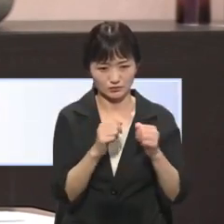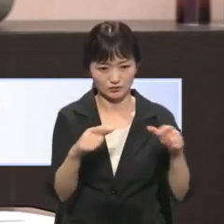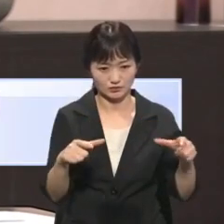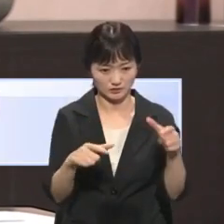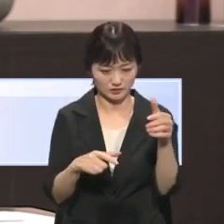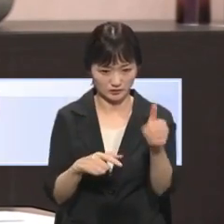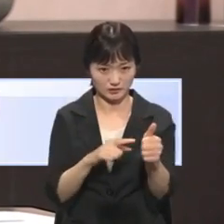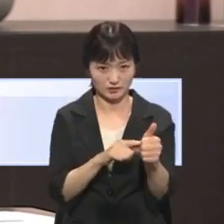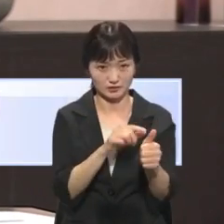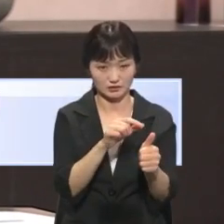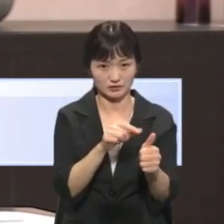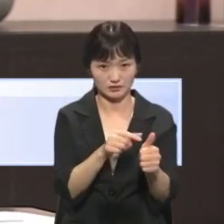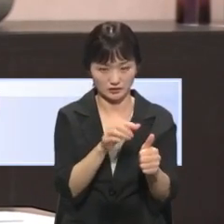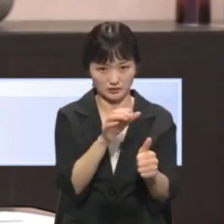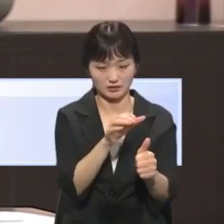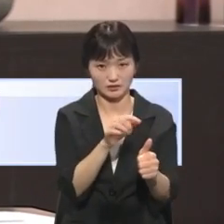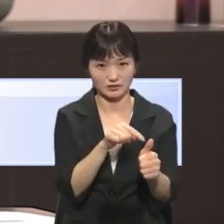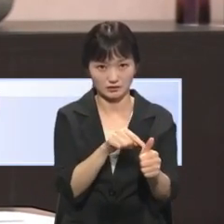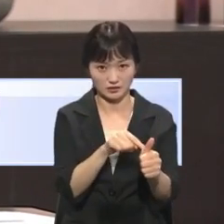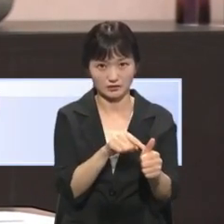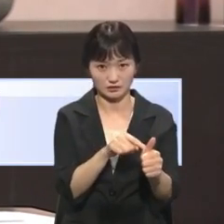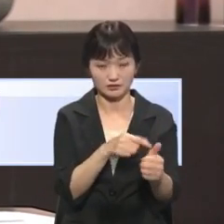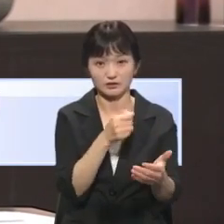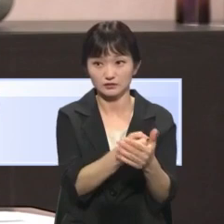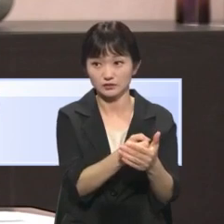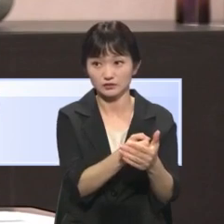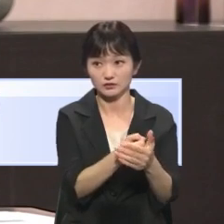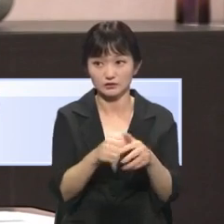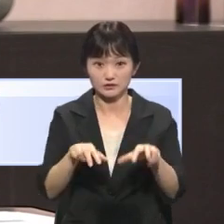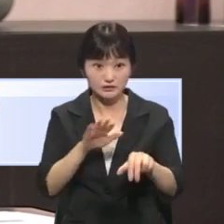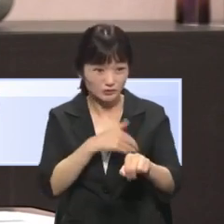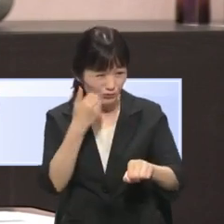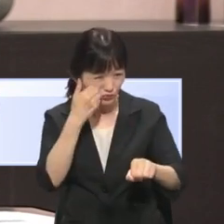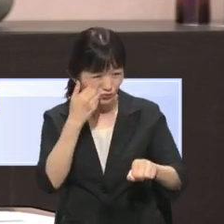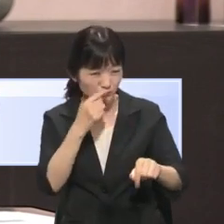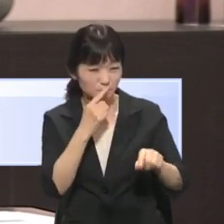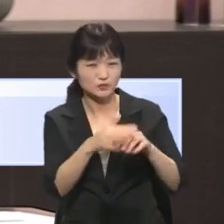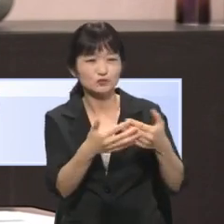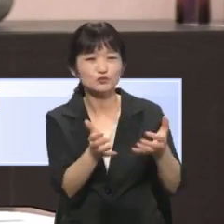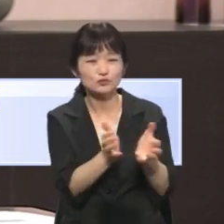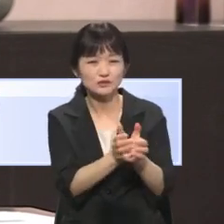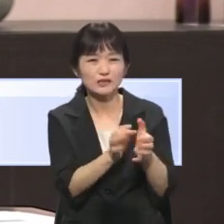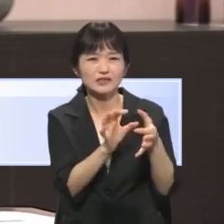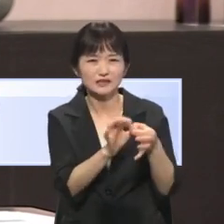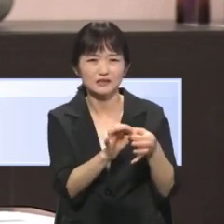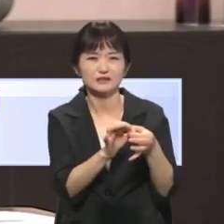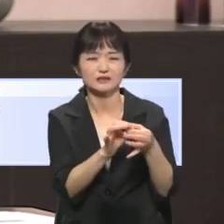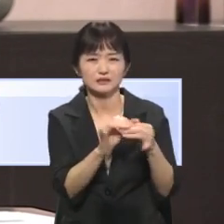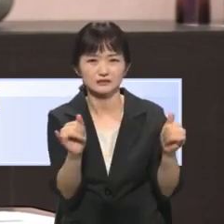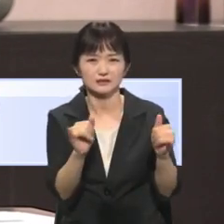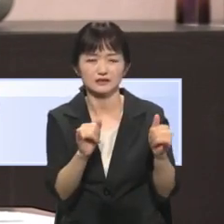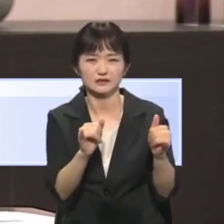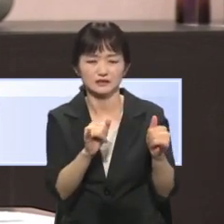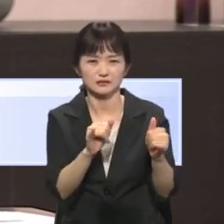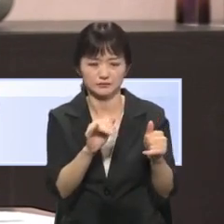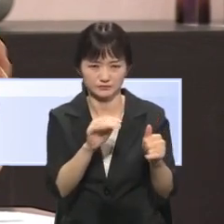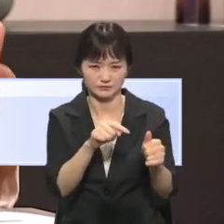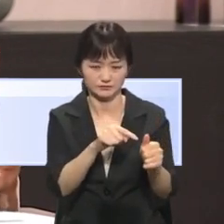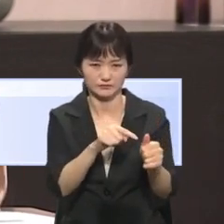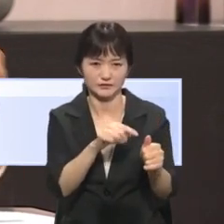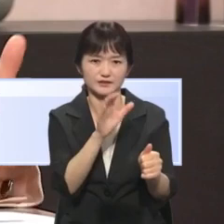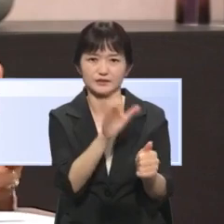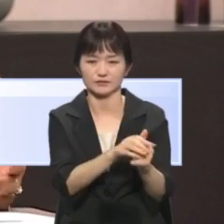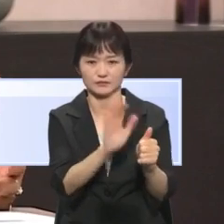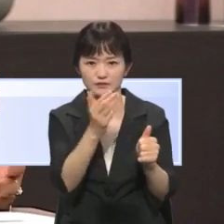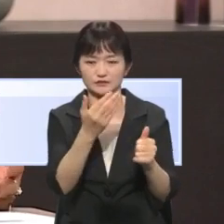지금 현재 전북지사가 민주당이다 이러면서 지금 공격을 하고 있는 거거든요 그거는 좀 너무 과도하다 이런 생각이 들고요 그렇게